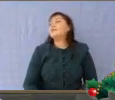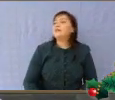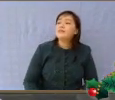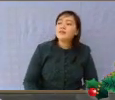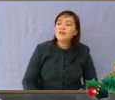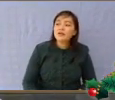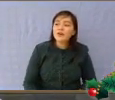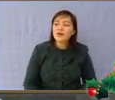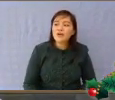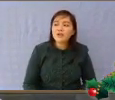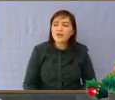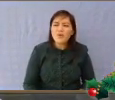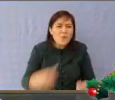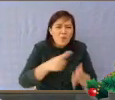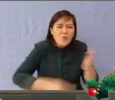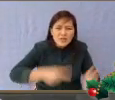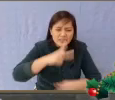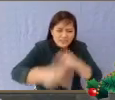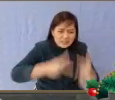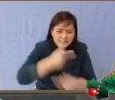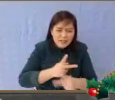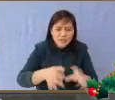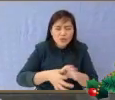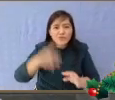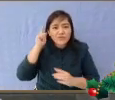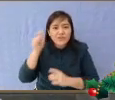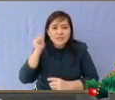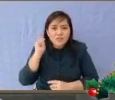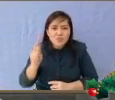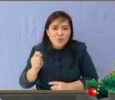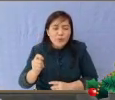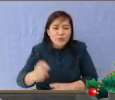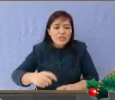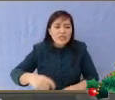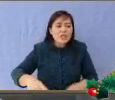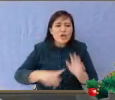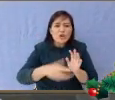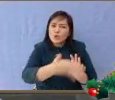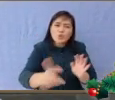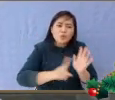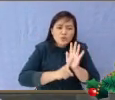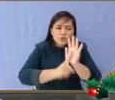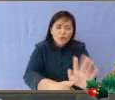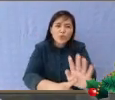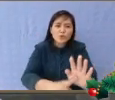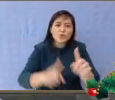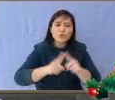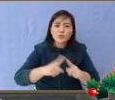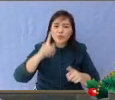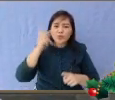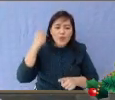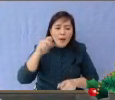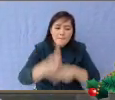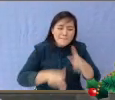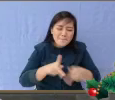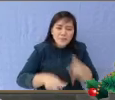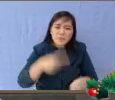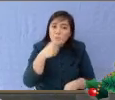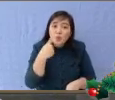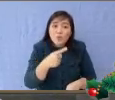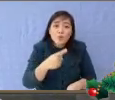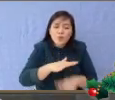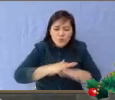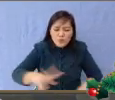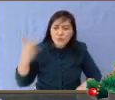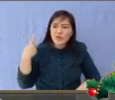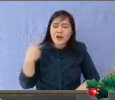Anong klaseng testimony ang ipapakita mo doon sa mga walang totoong Diyos? Come on, that's good. Good point right